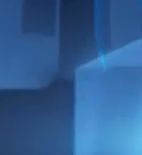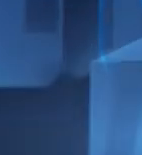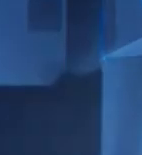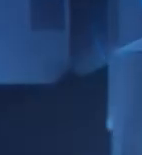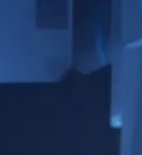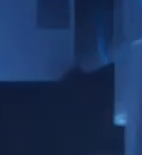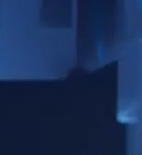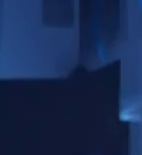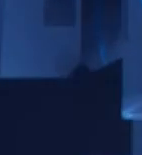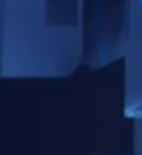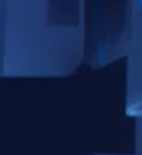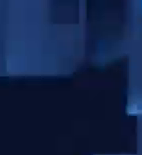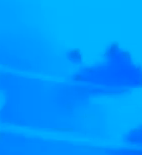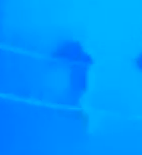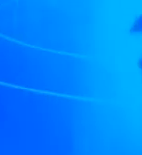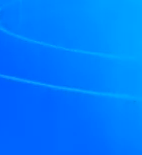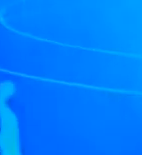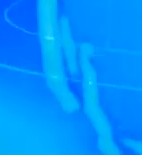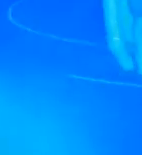ЖТСУ из Карасайского района.